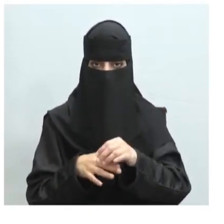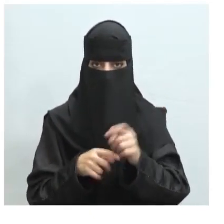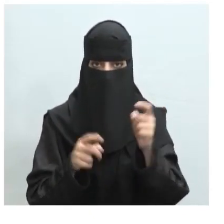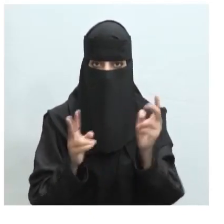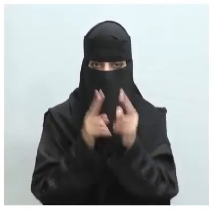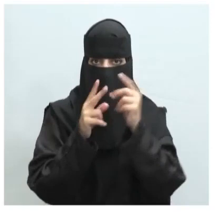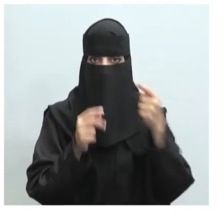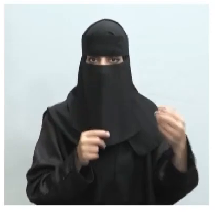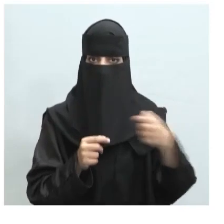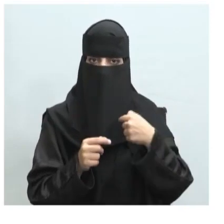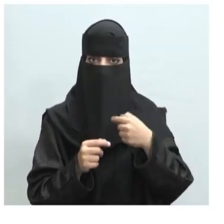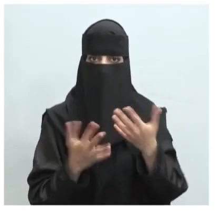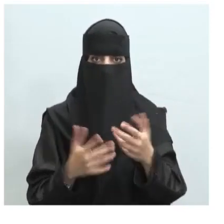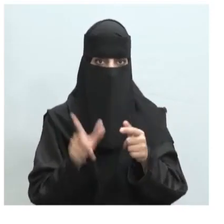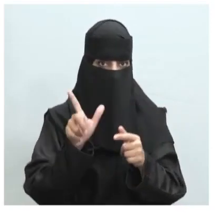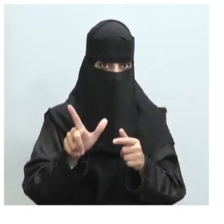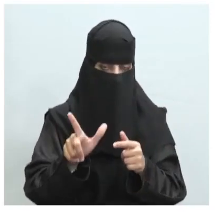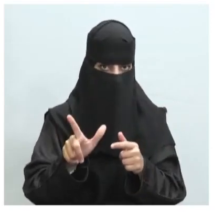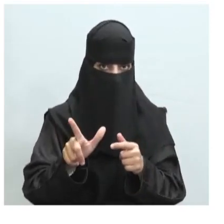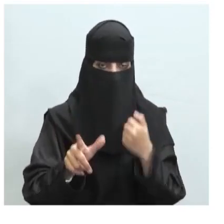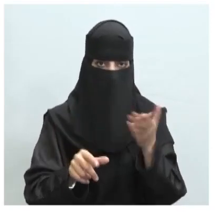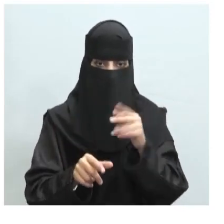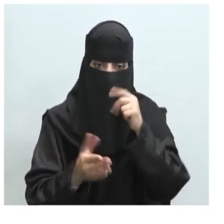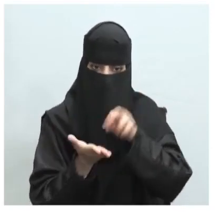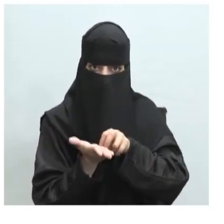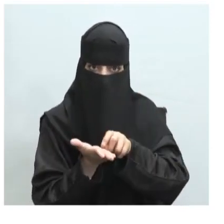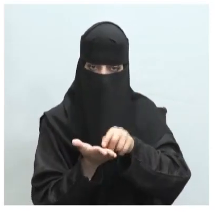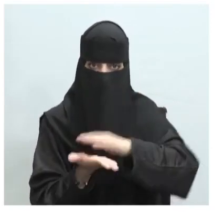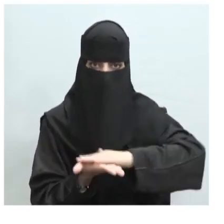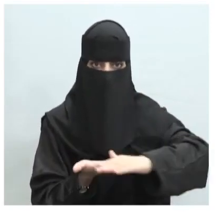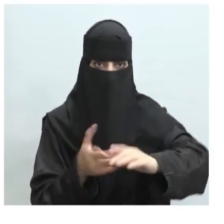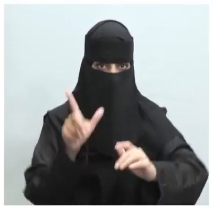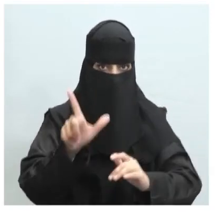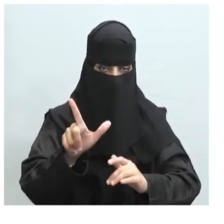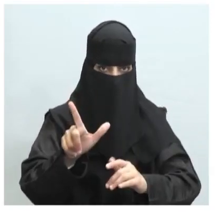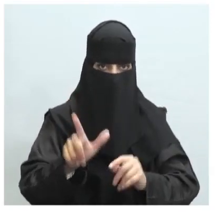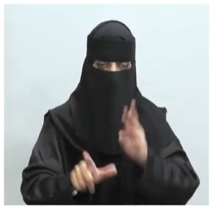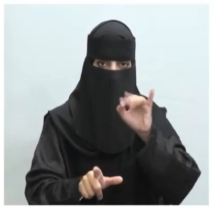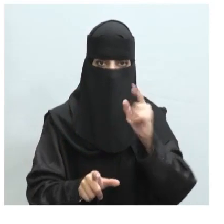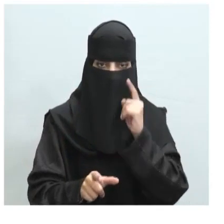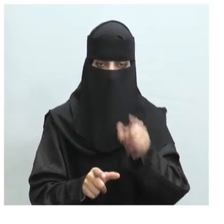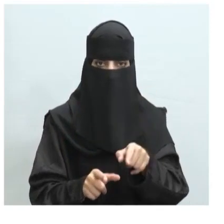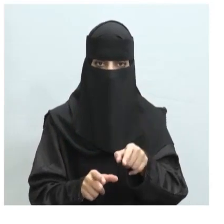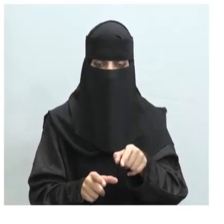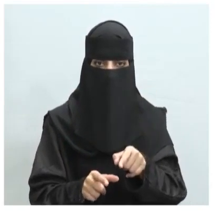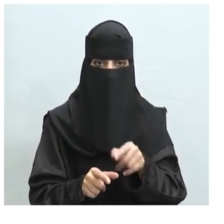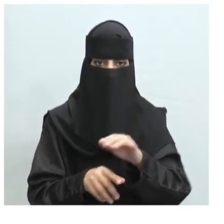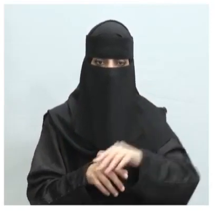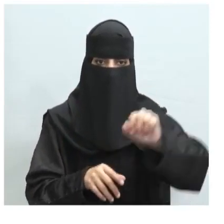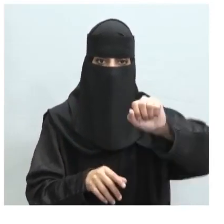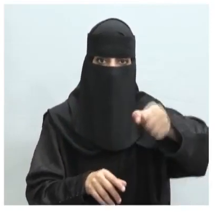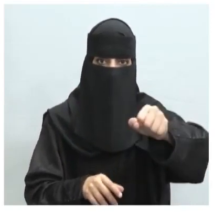كهربائيه خفيفه بعد ان يمشي على السجاد ثم يلامس مقبض